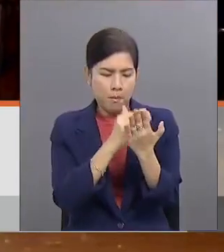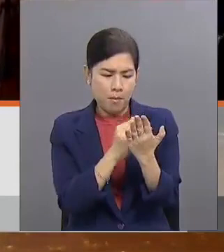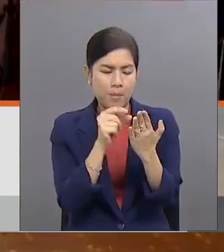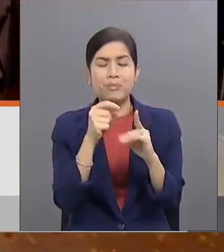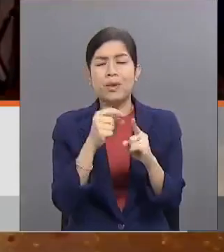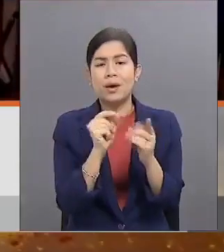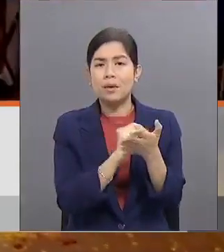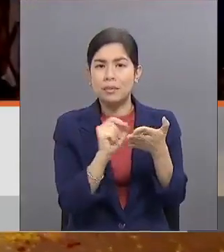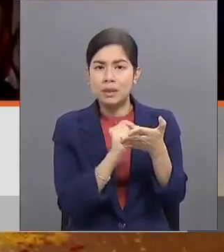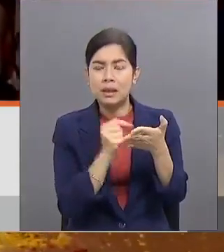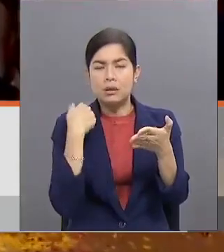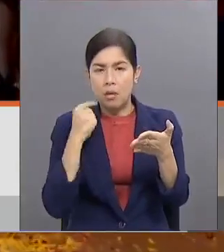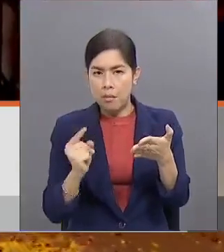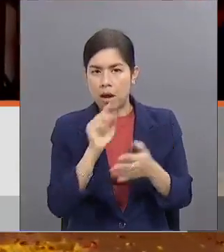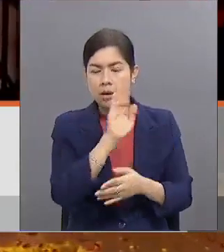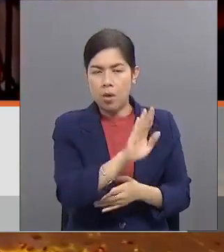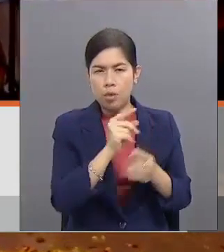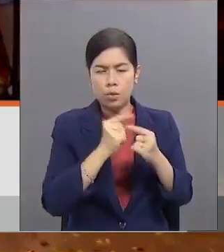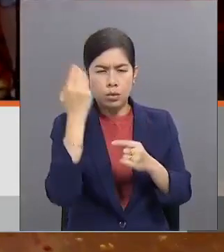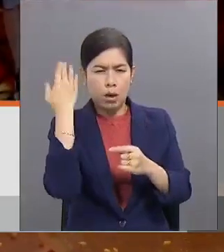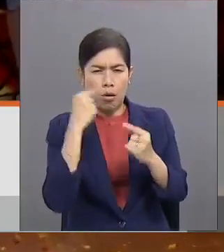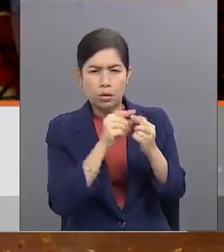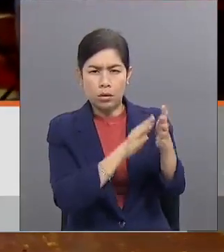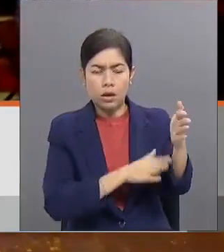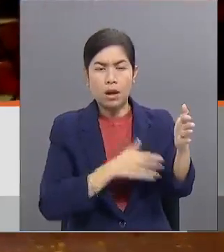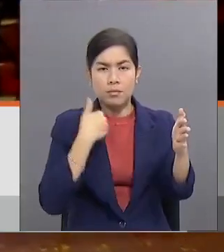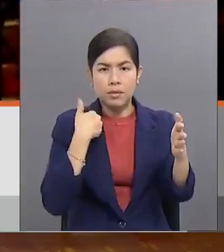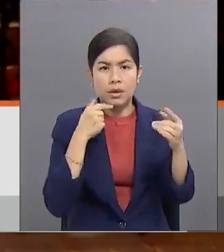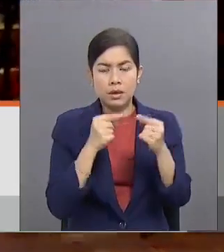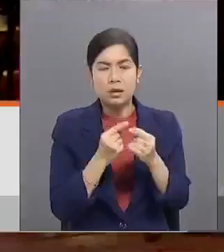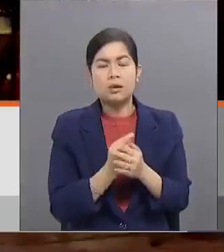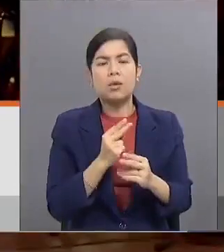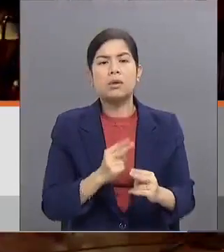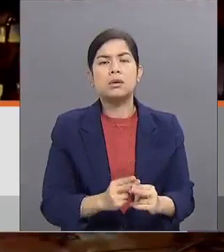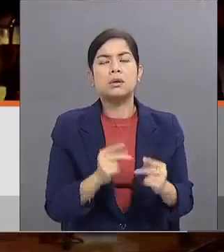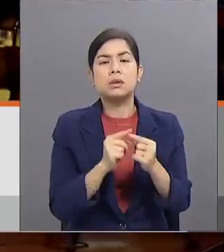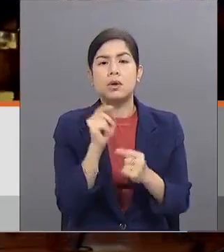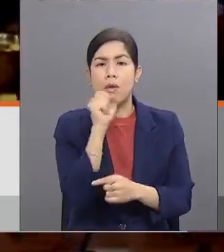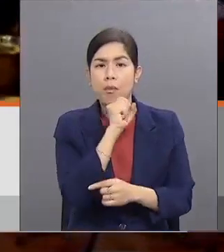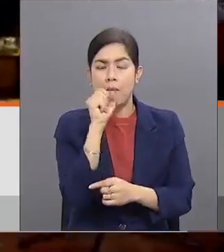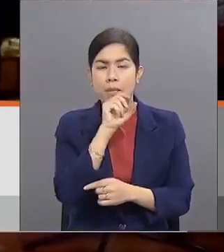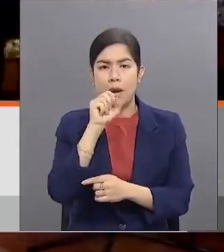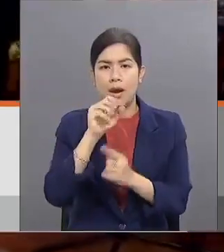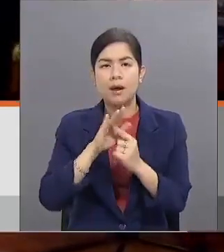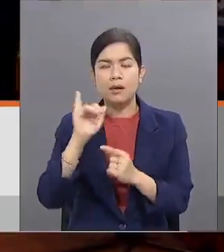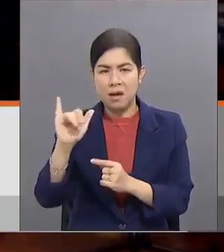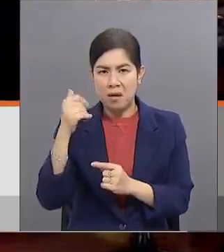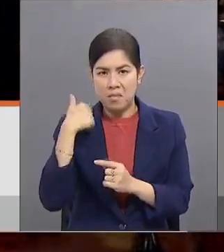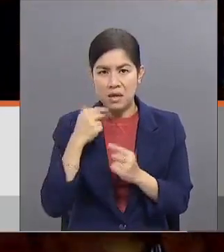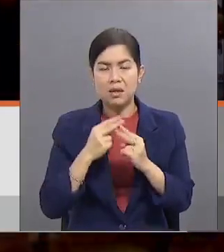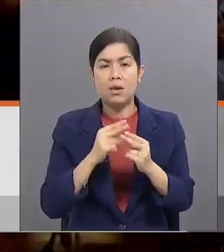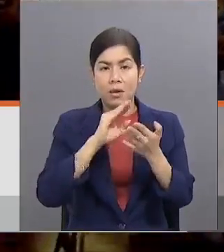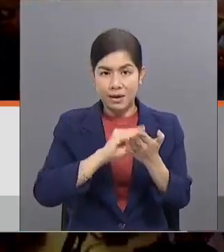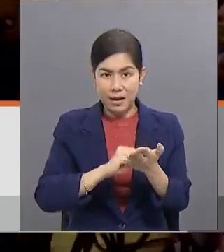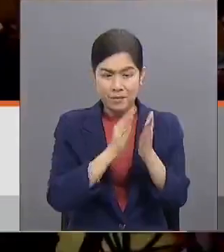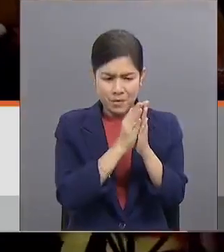รซึ่งเรียบเรียงมาจากเพลงไทยโบราณชื่อว่าเพลงสายสมอนบันทึกอยู่ในจดหมายเหตุลาลูแบร์เพื่อใช้เป็นเพลงประก